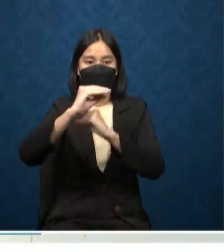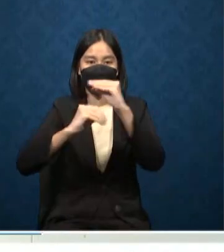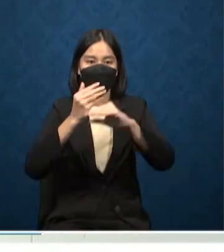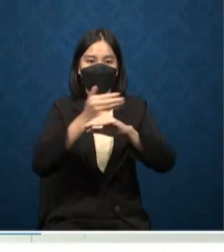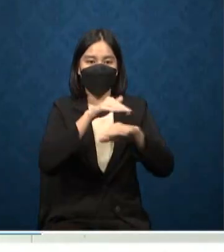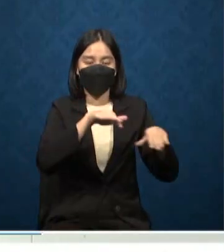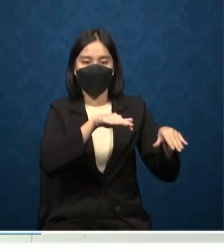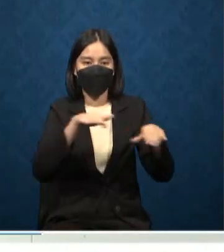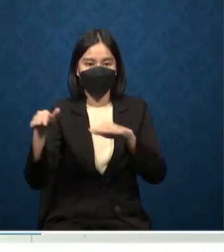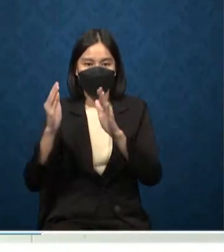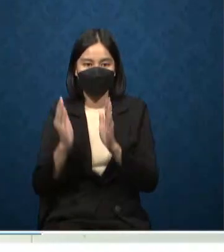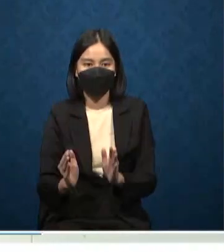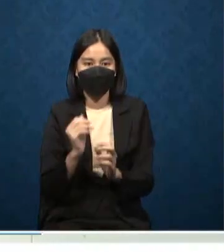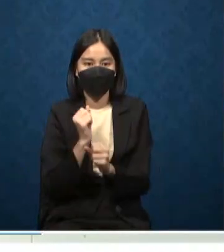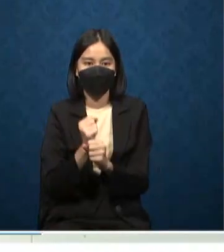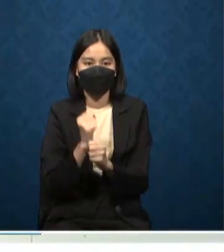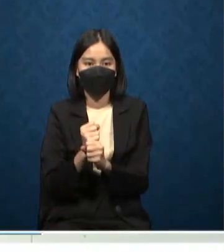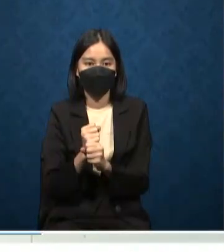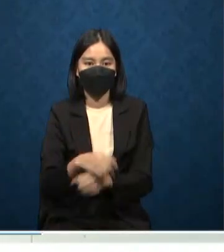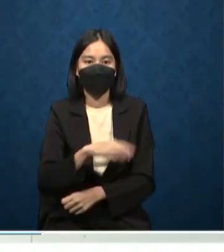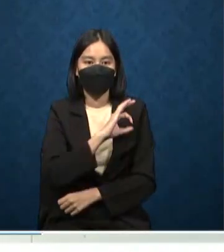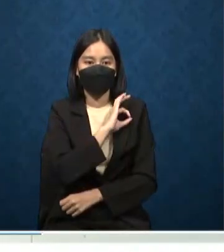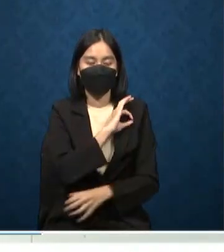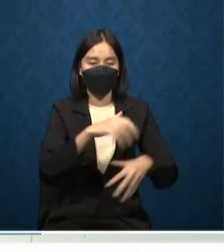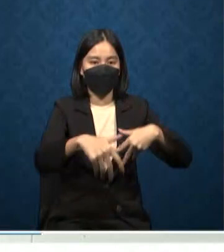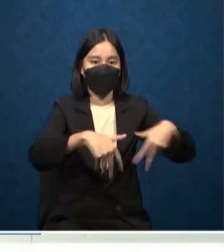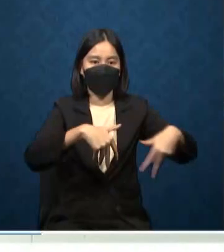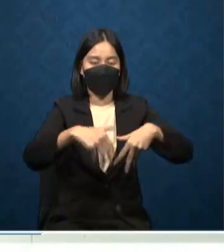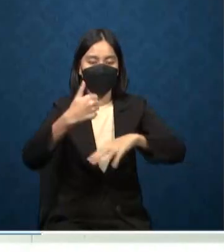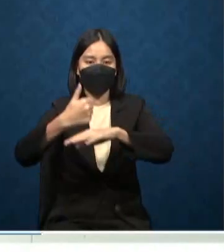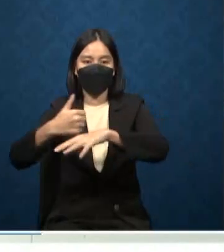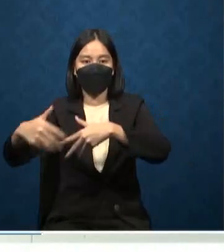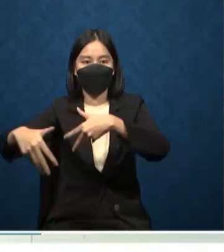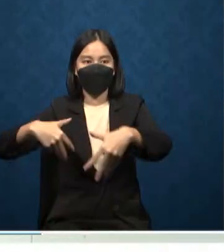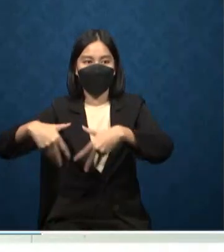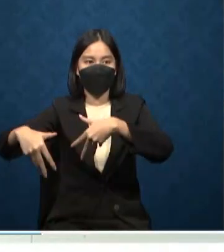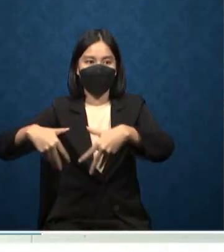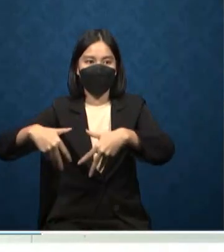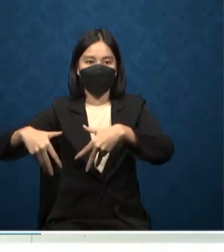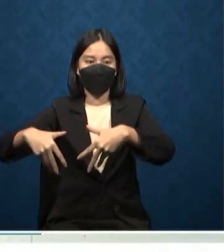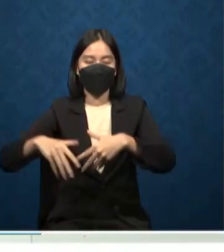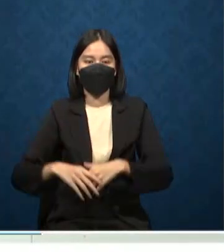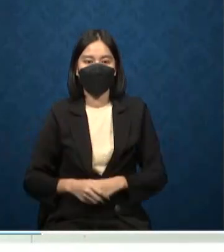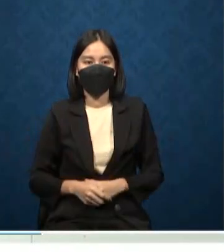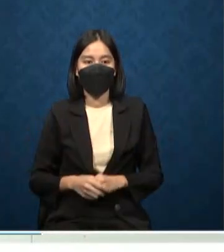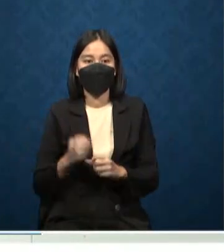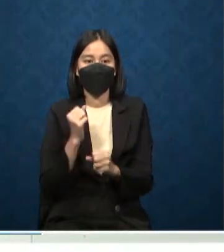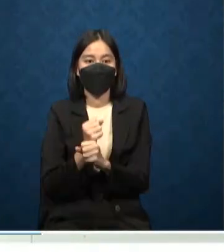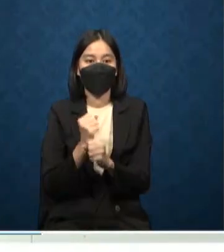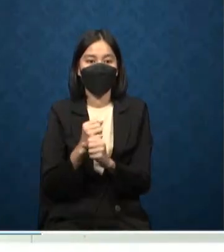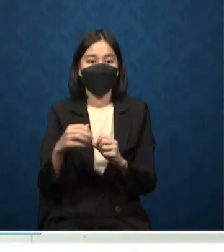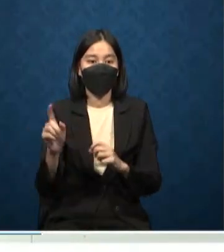บุคลากรในการเลือกตั้งสมาชิกสภาท้องถิ่นหรือผู้บริหารท้องถิ่นดำเนินการโดย